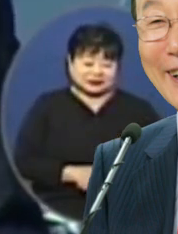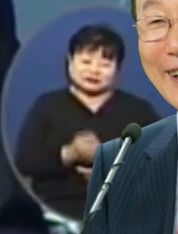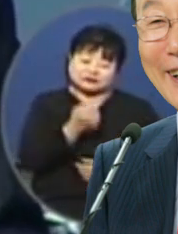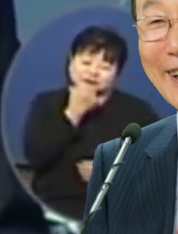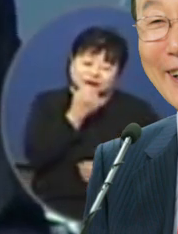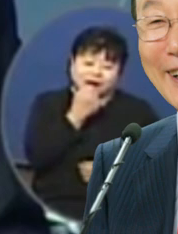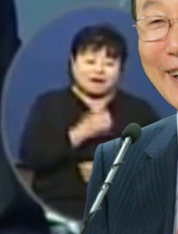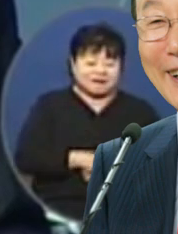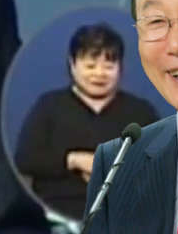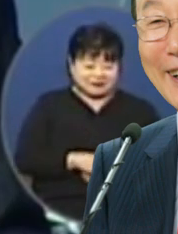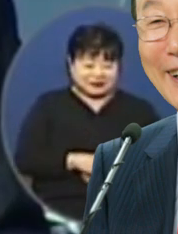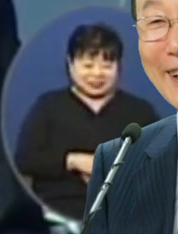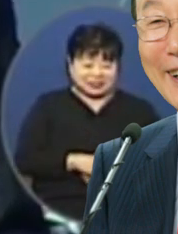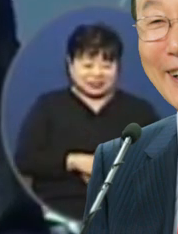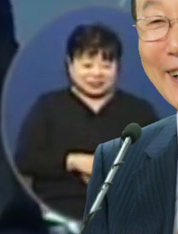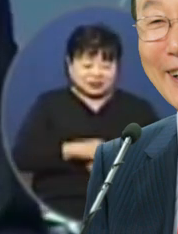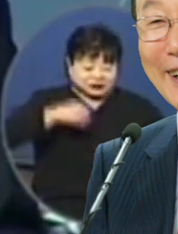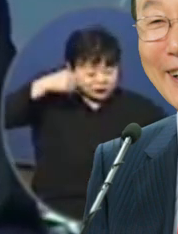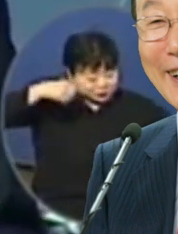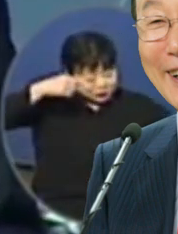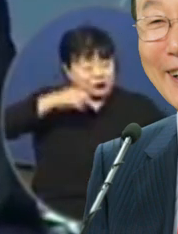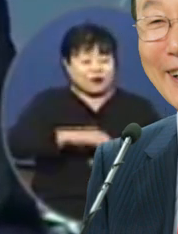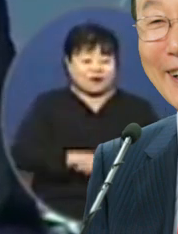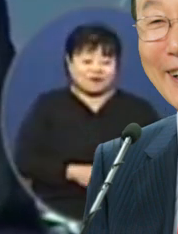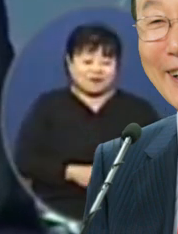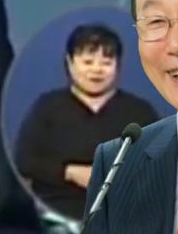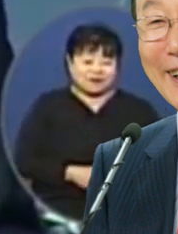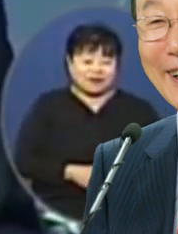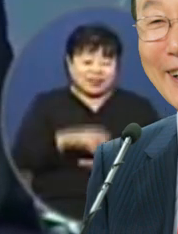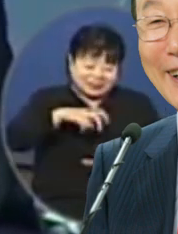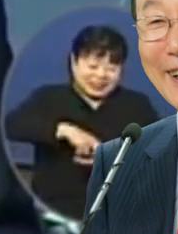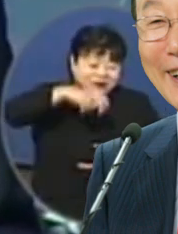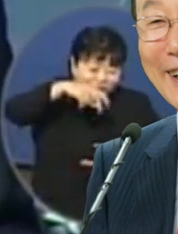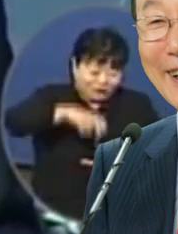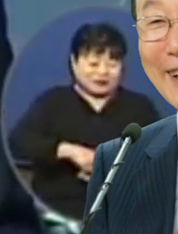웃고 춤추고 뛰고